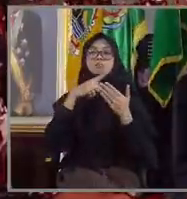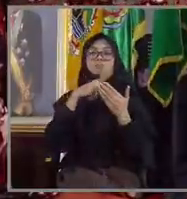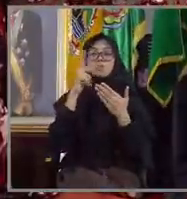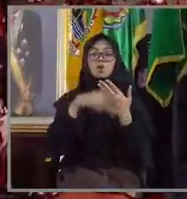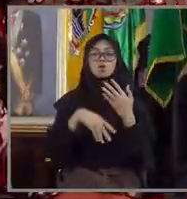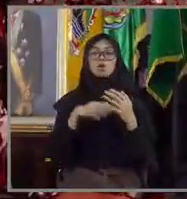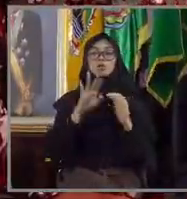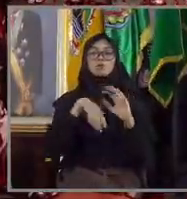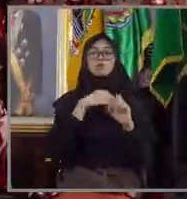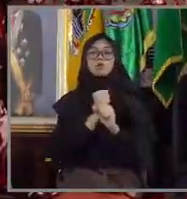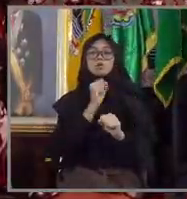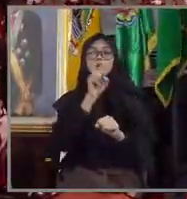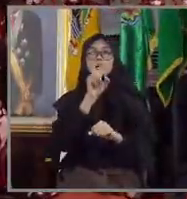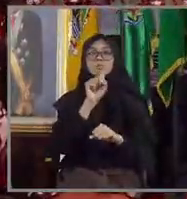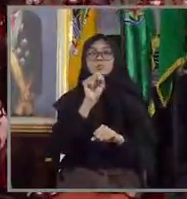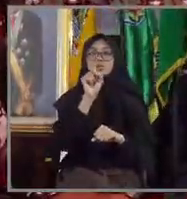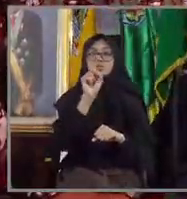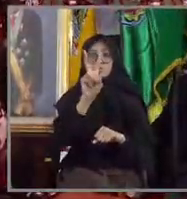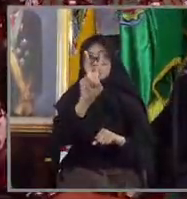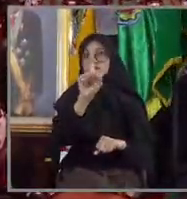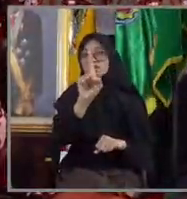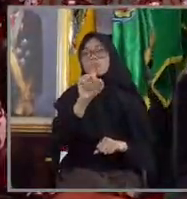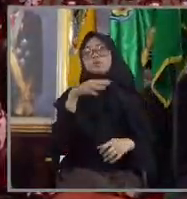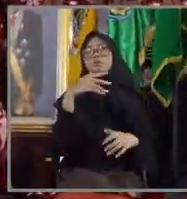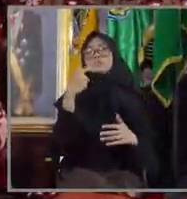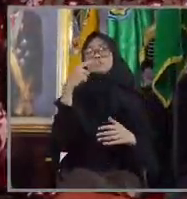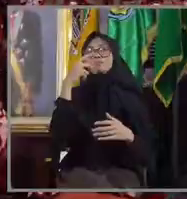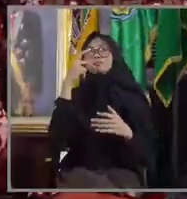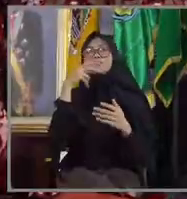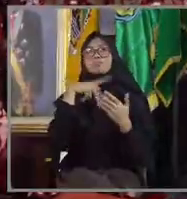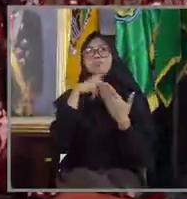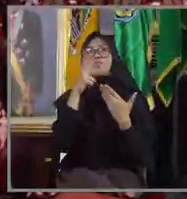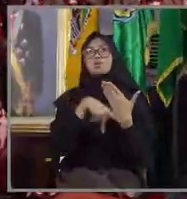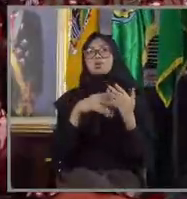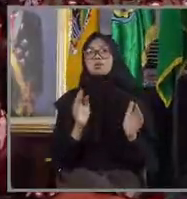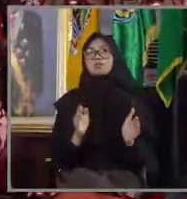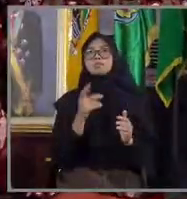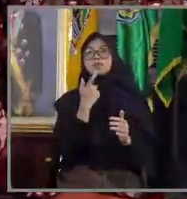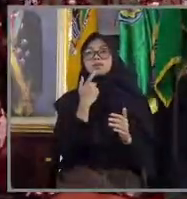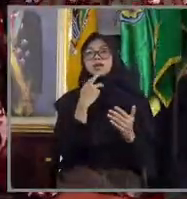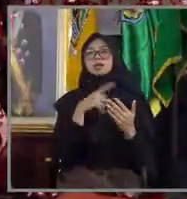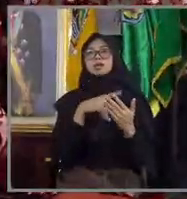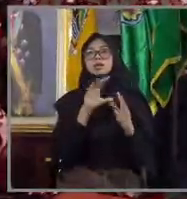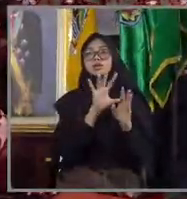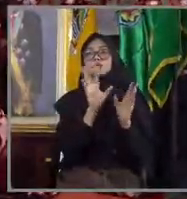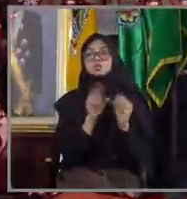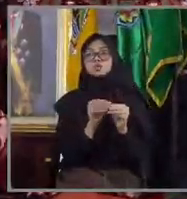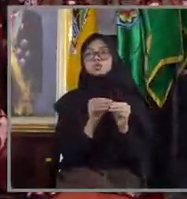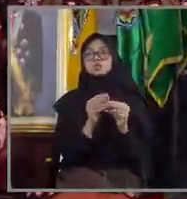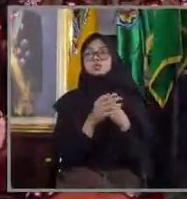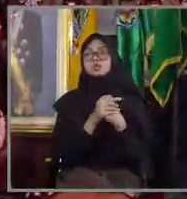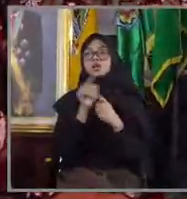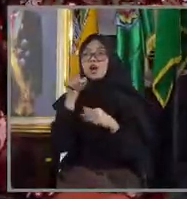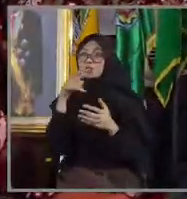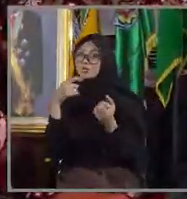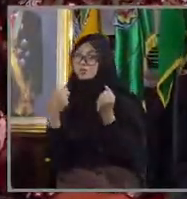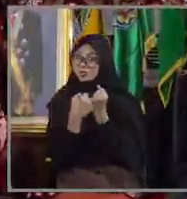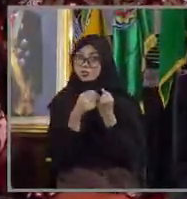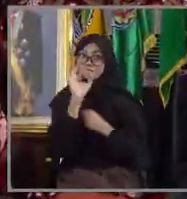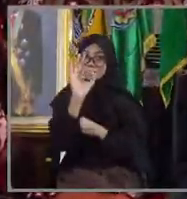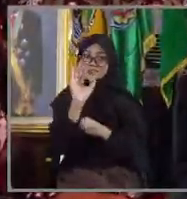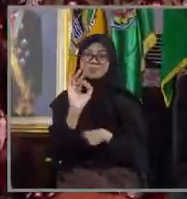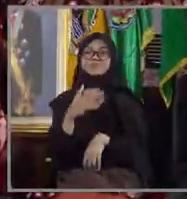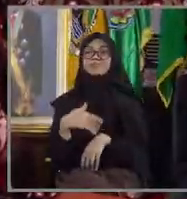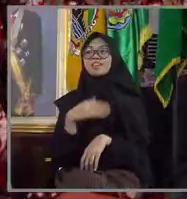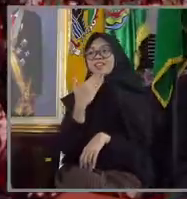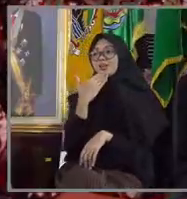sekolah semua Siap dengan inklusinya ya Kamu dukung kamu mulai kampanye begitu ya Makasih sama-sama